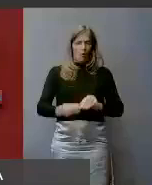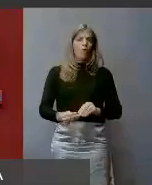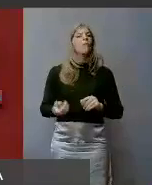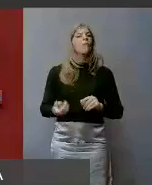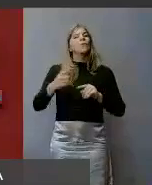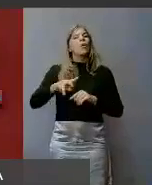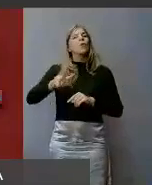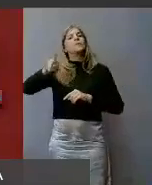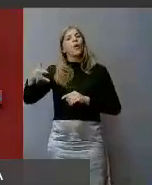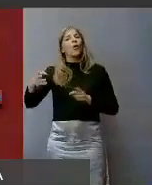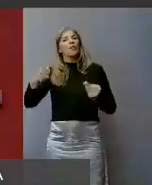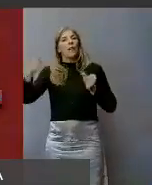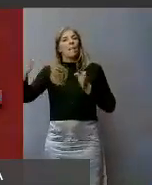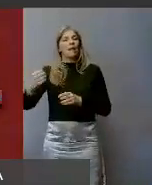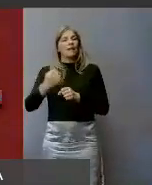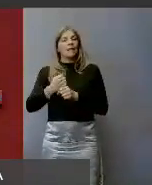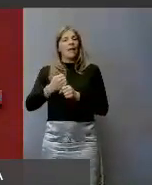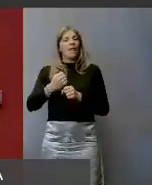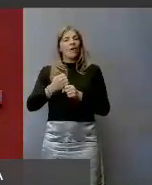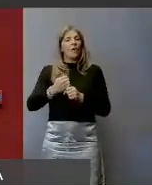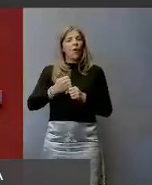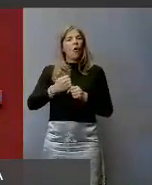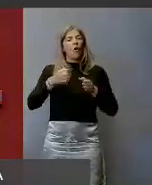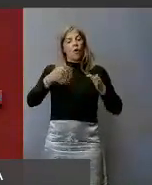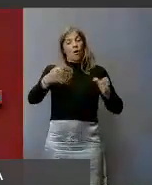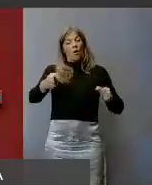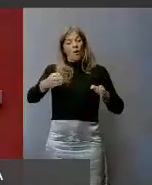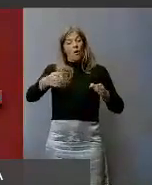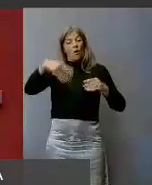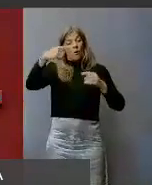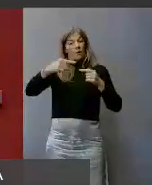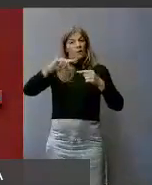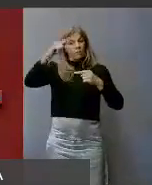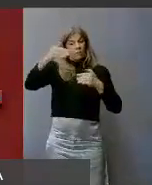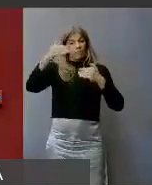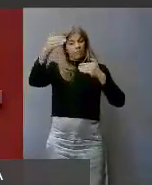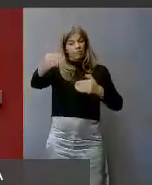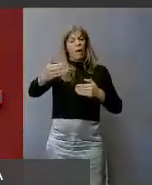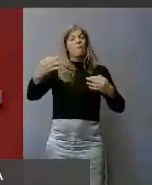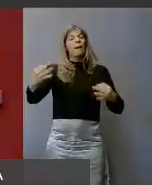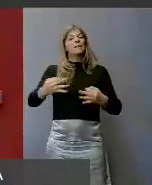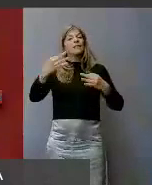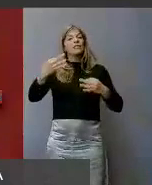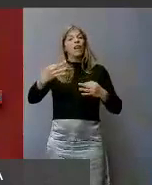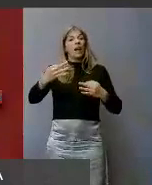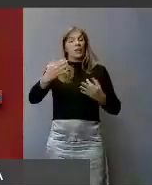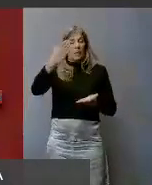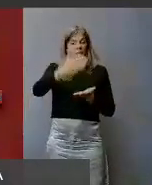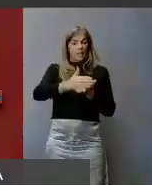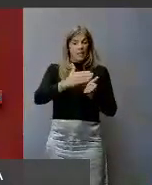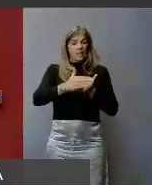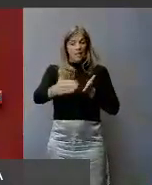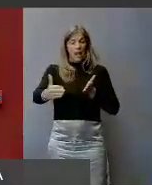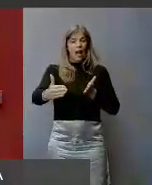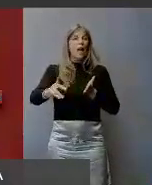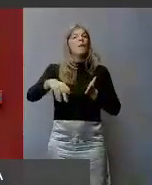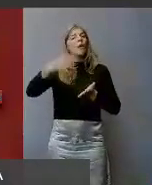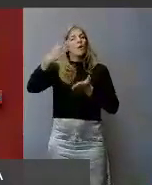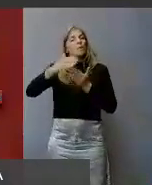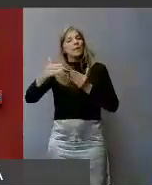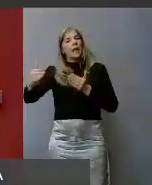fino a metà passeggiata che si concluderà a giugno e poi il terzo da meta passeggiata fino a largo calasetta